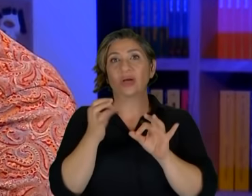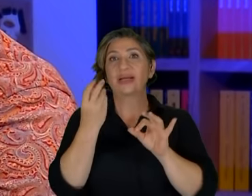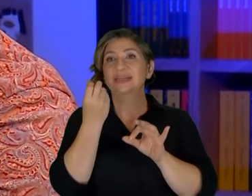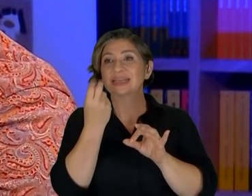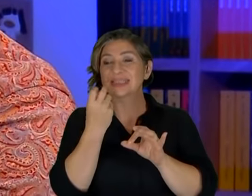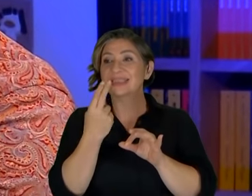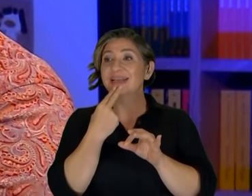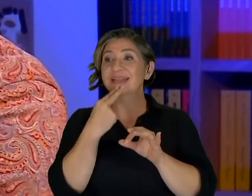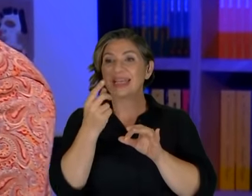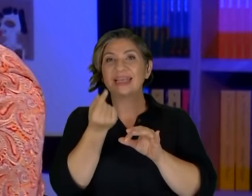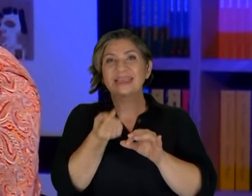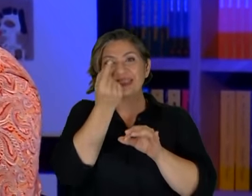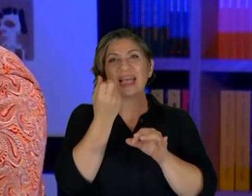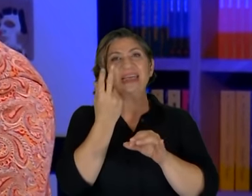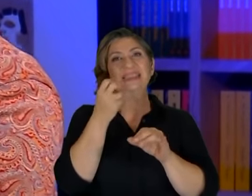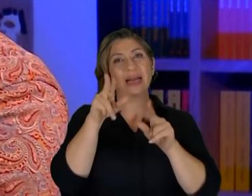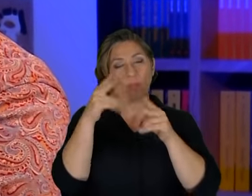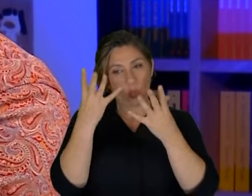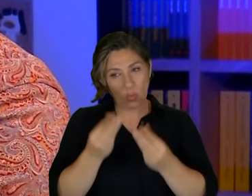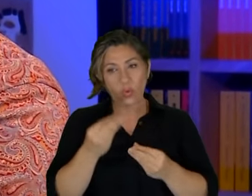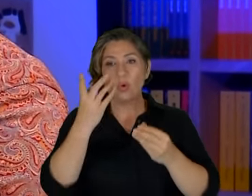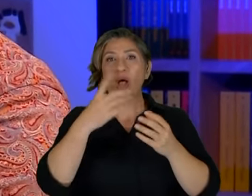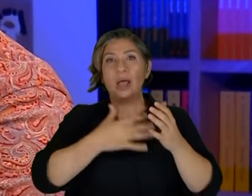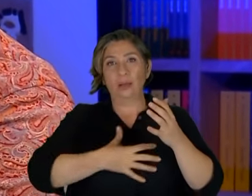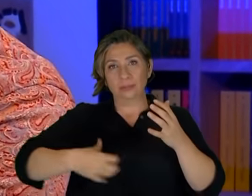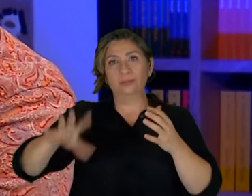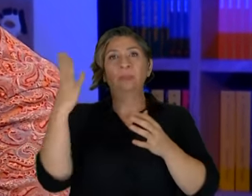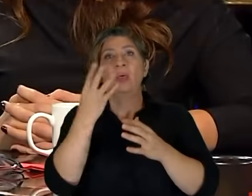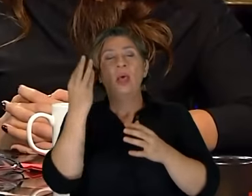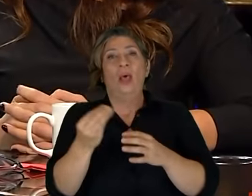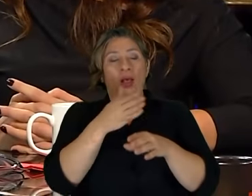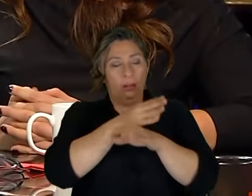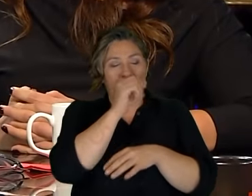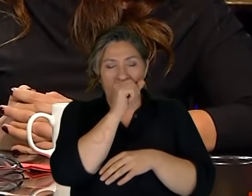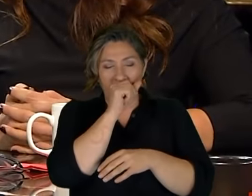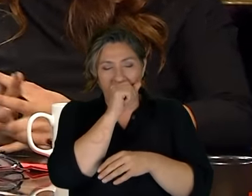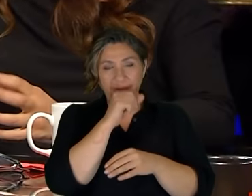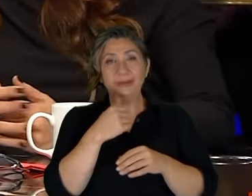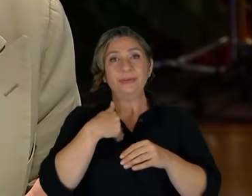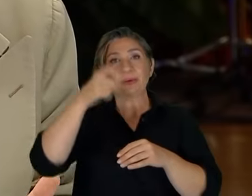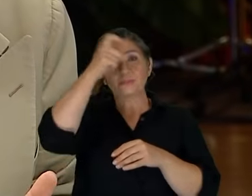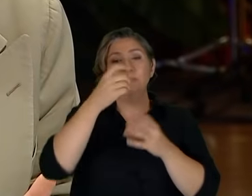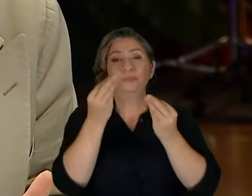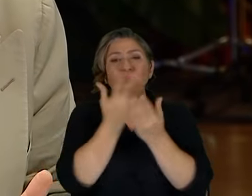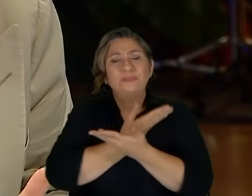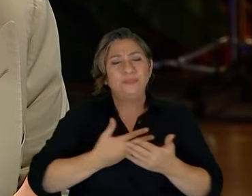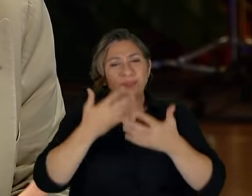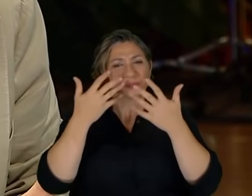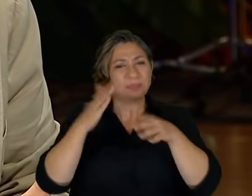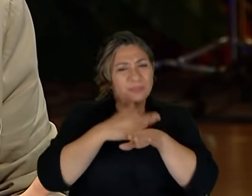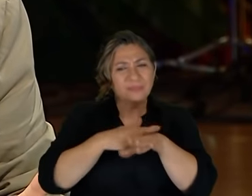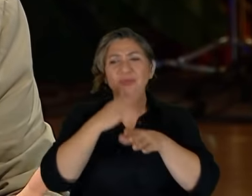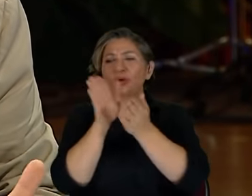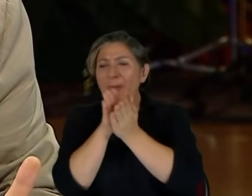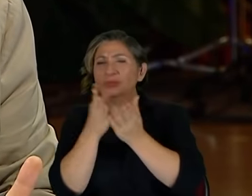işte dişilerde kist falan oluşuyor. O yüzden alınması daha doğru oluyor. Peki ama bizim ülkemizde hayvanları çok seviyoruz biz.